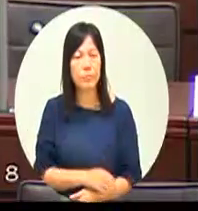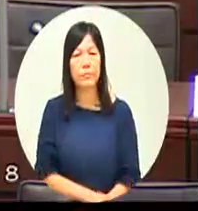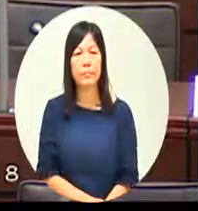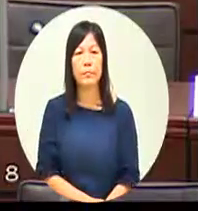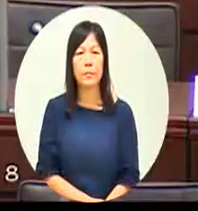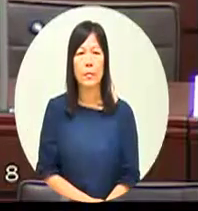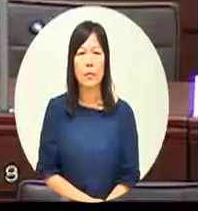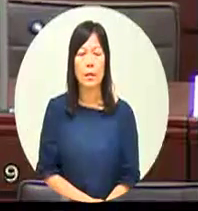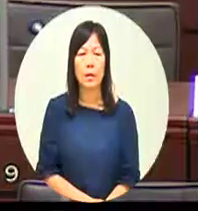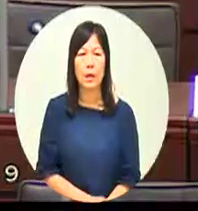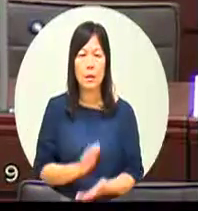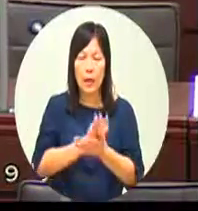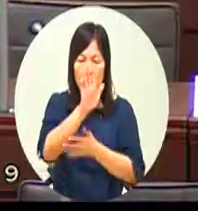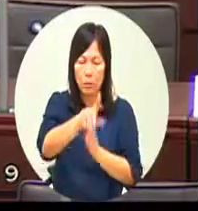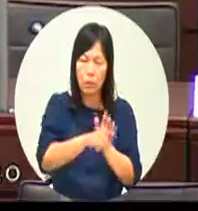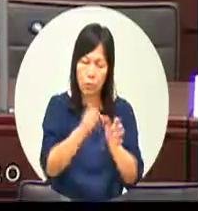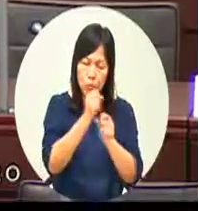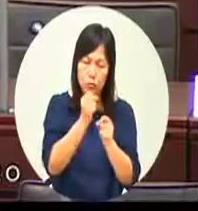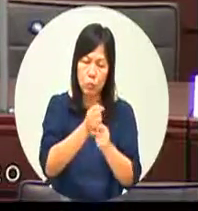那后面处理